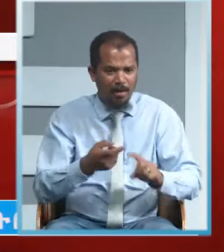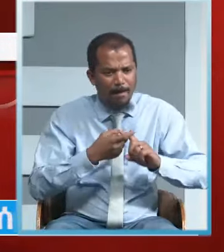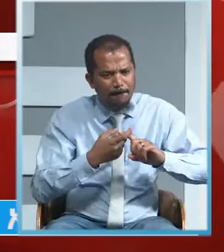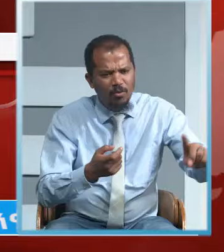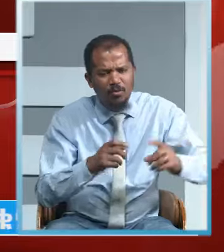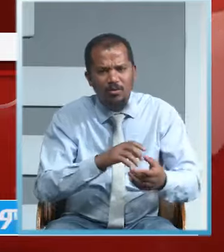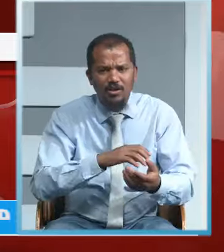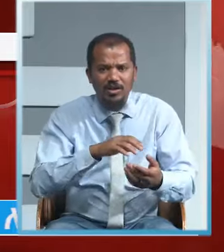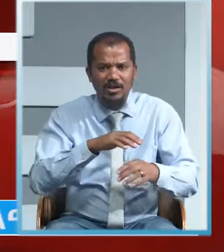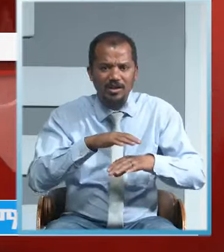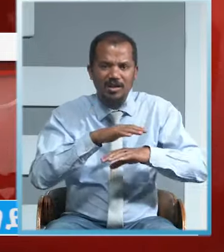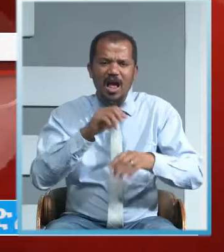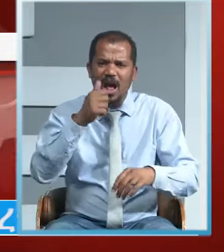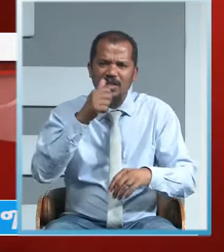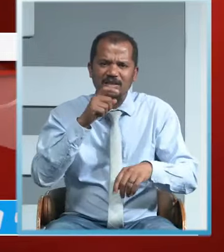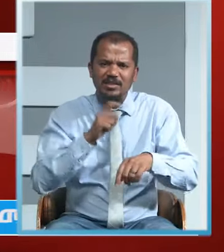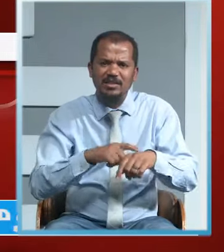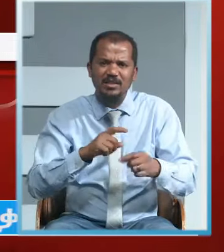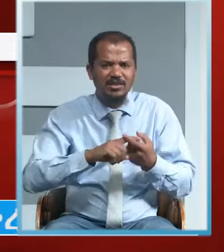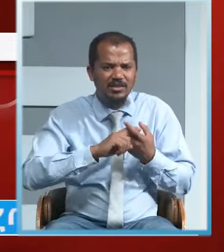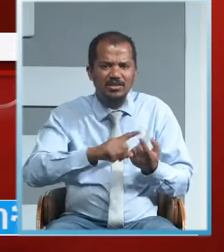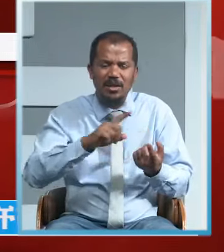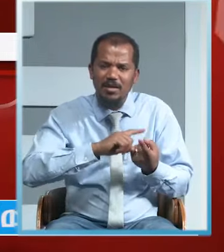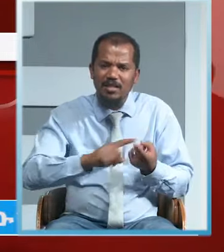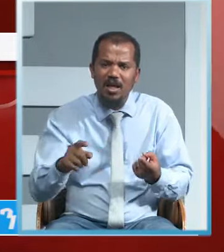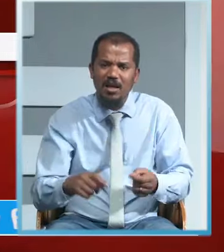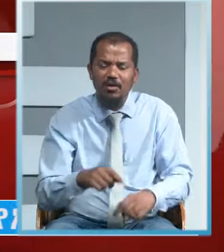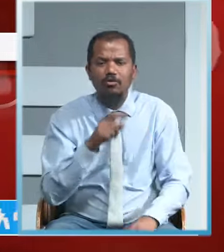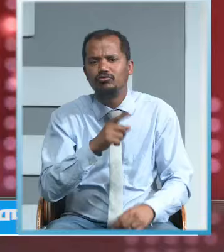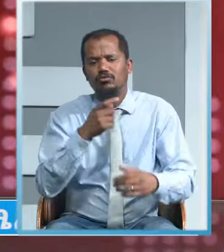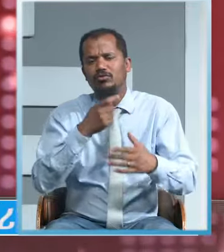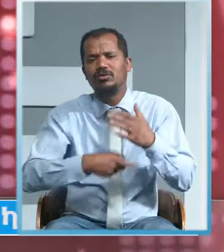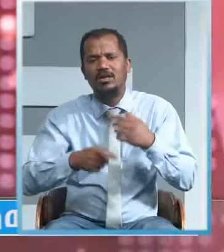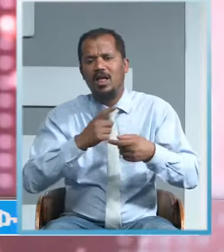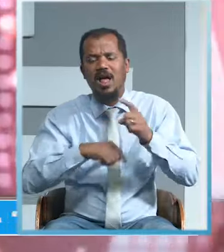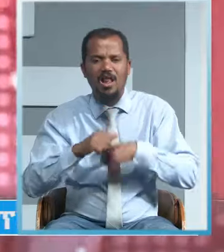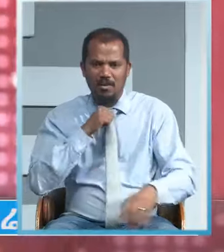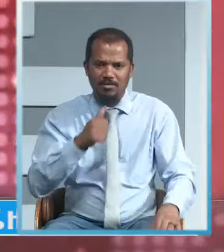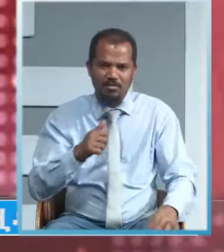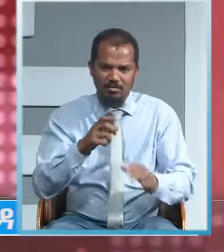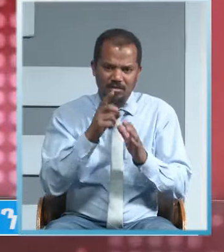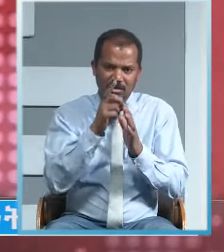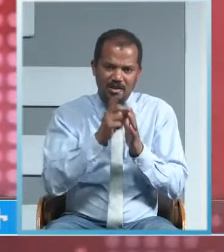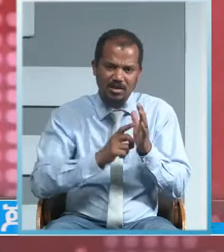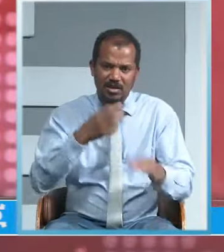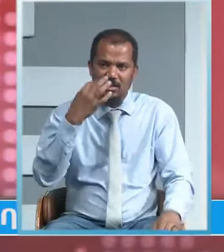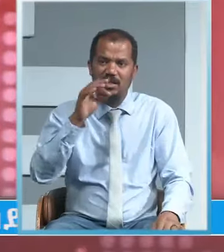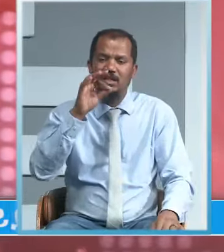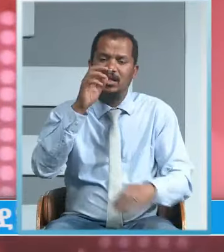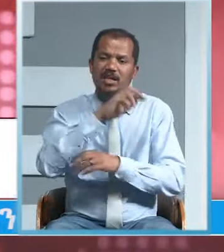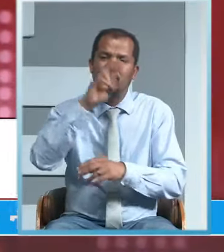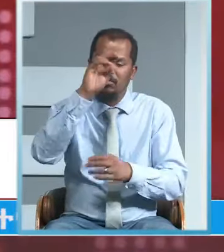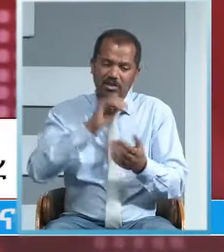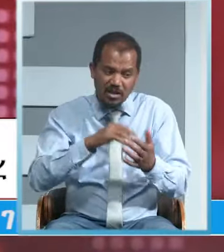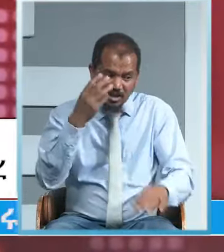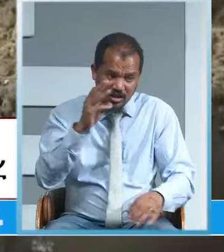ተመቶ ነበር። 10 ጊዜ አካባቢ በታንክ ተመታ፣ እሱም ውጤት አላመጣም። የካቲት 19 ቀን